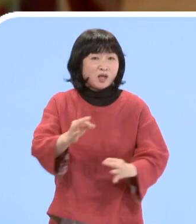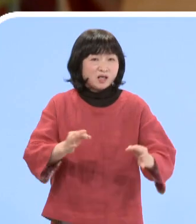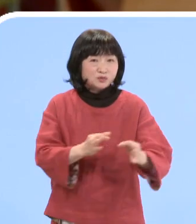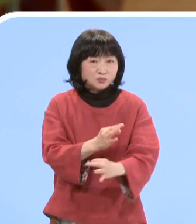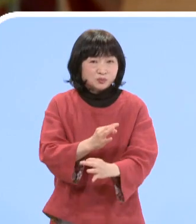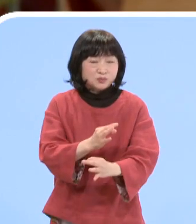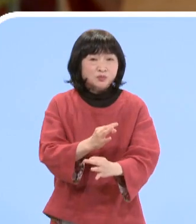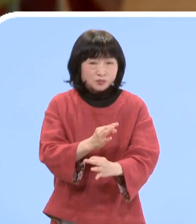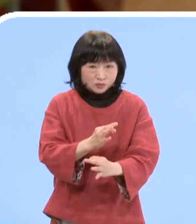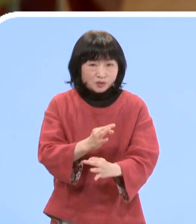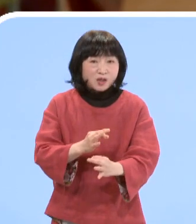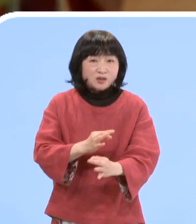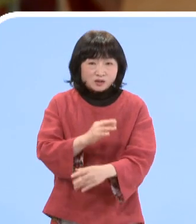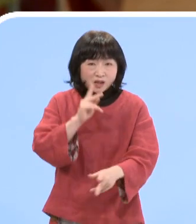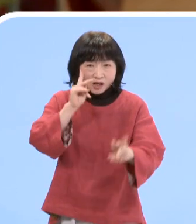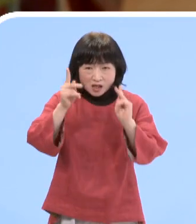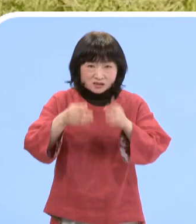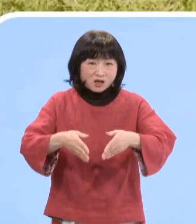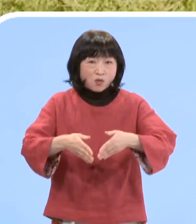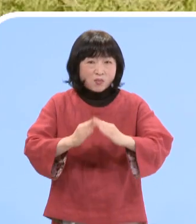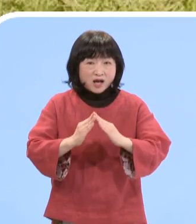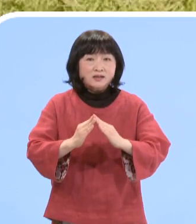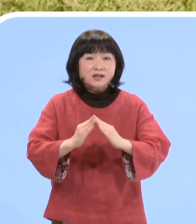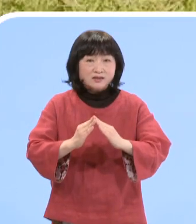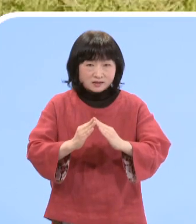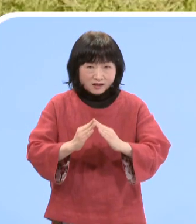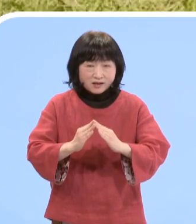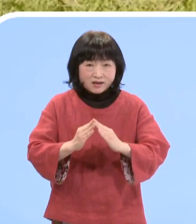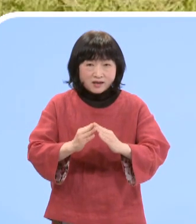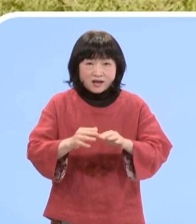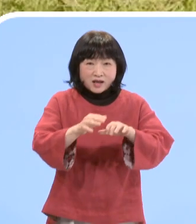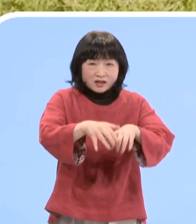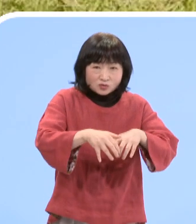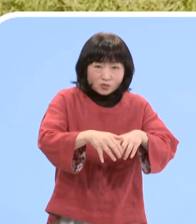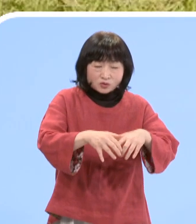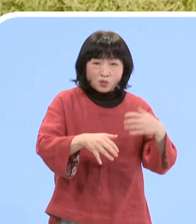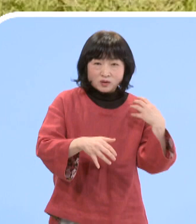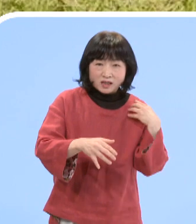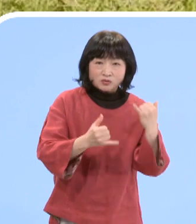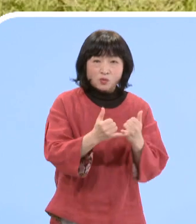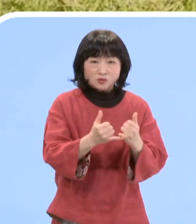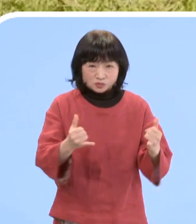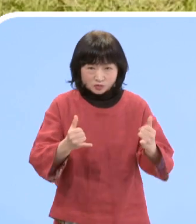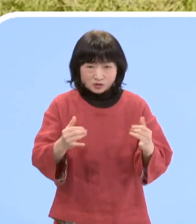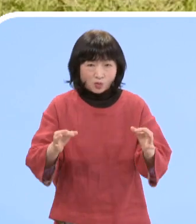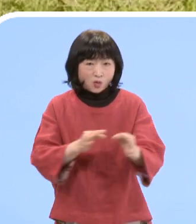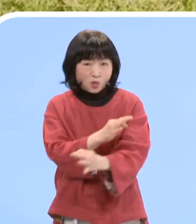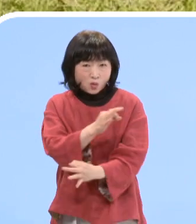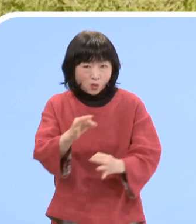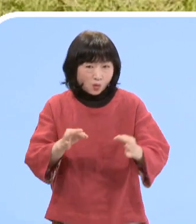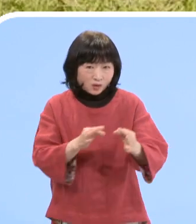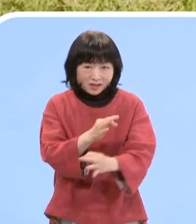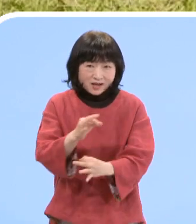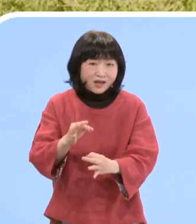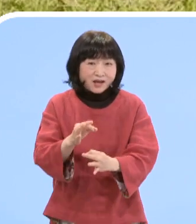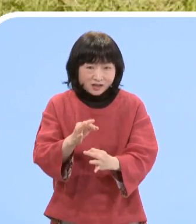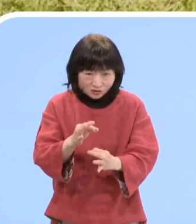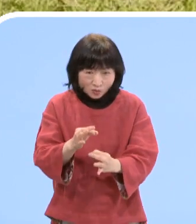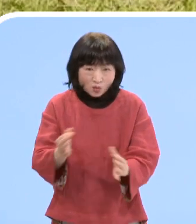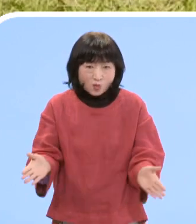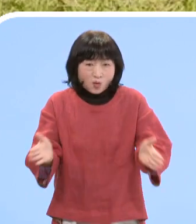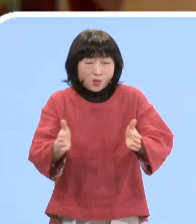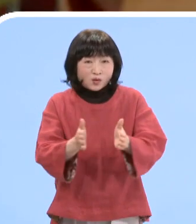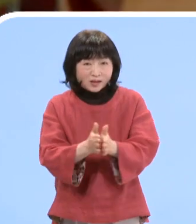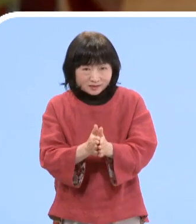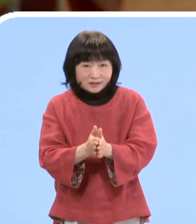集落営農を法人化していくということで、担い手と農業経営と合体させて強化していくという対